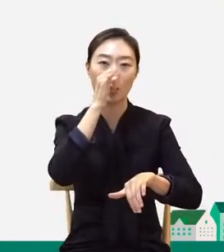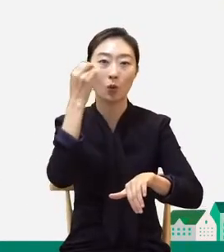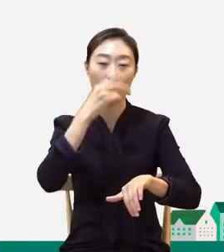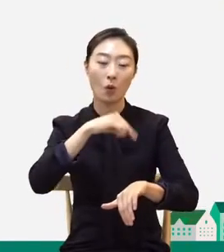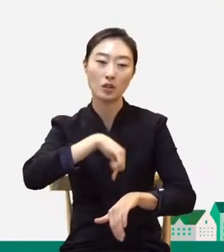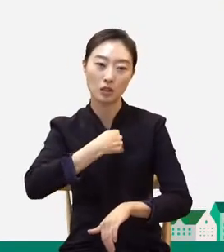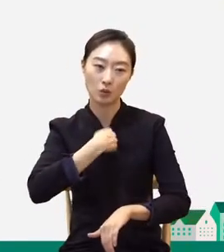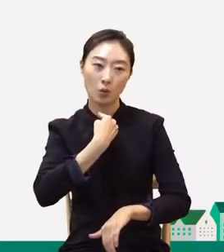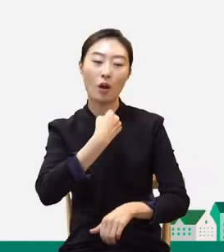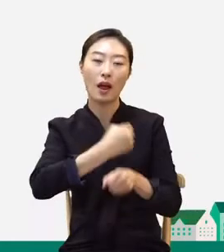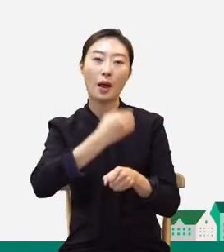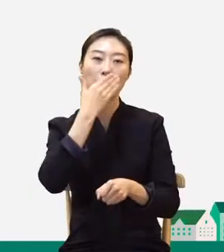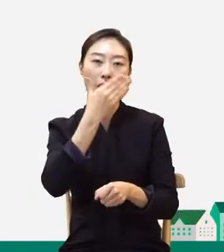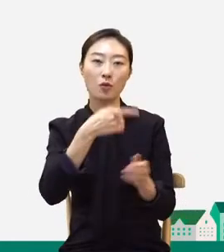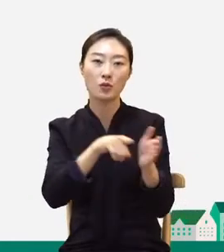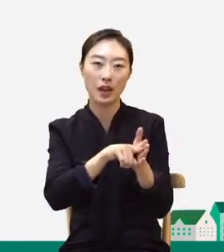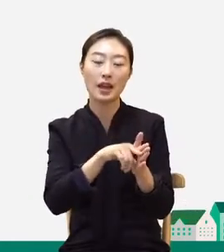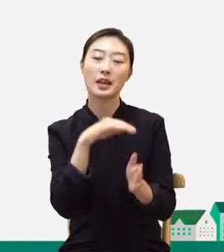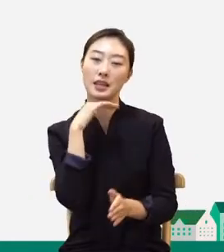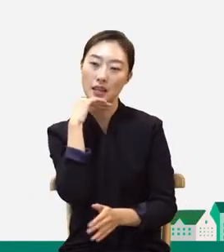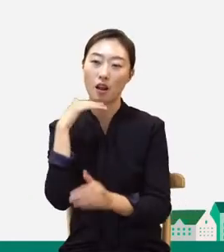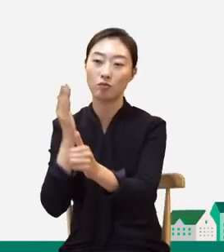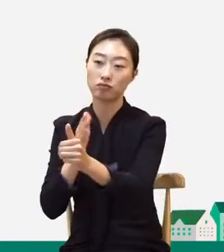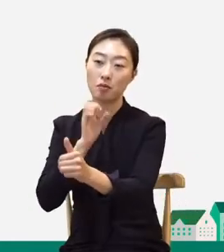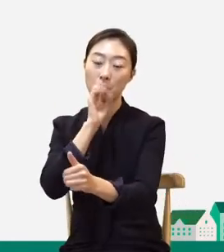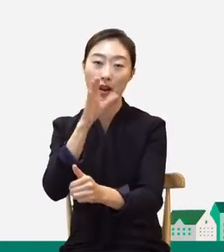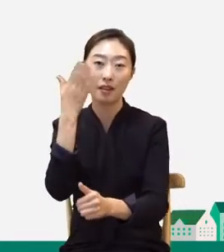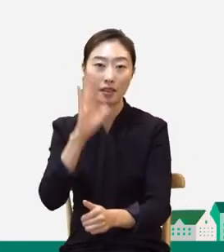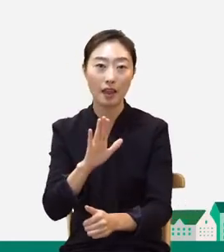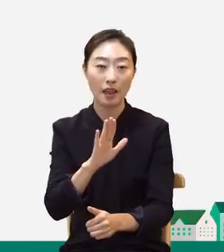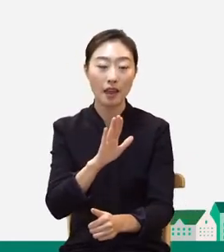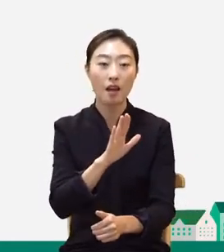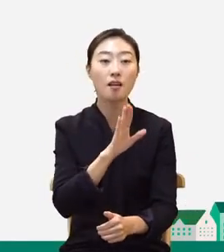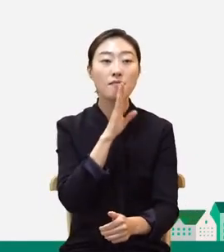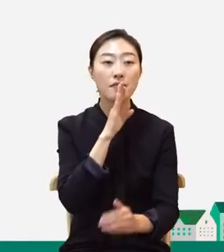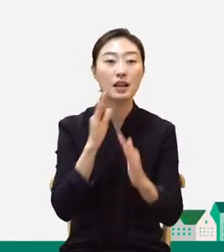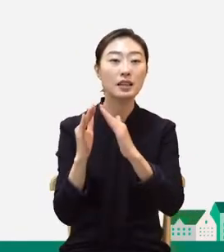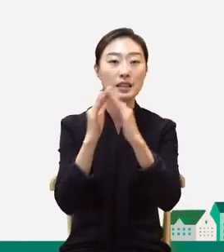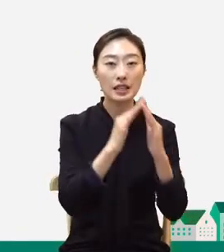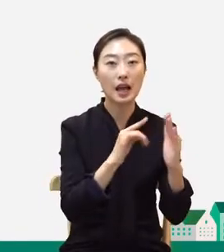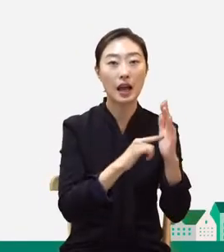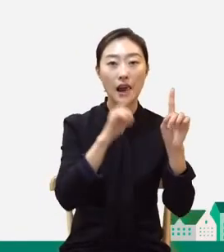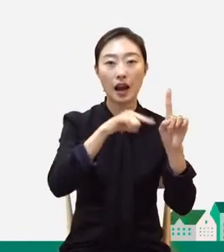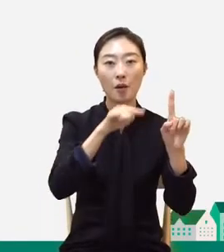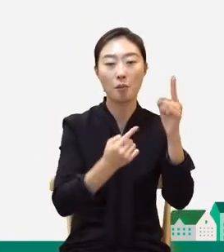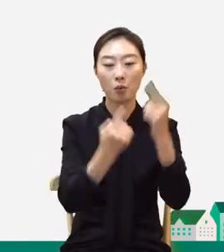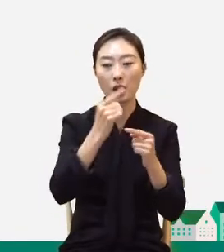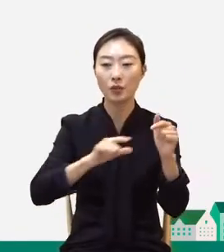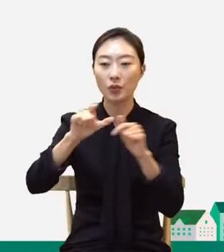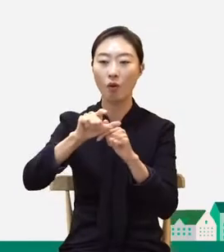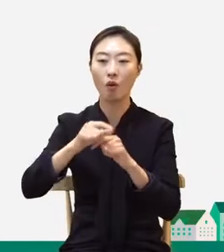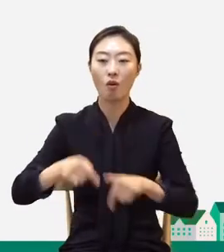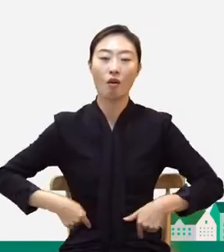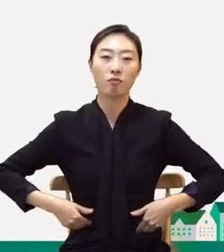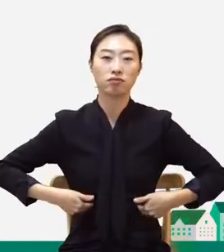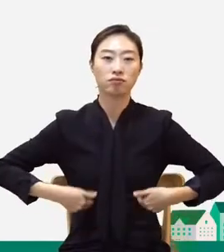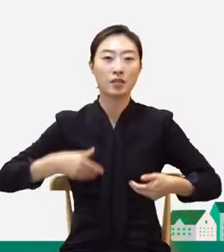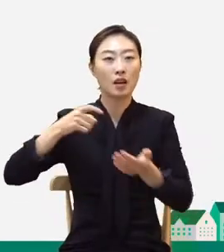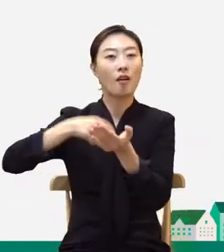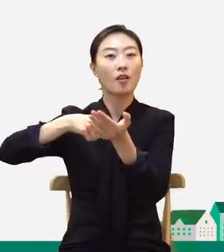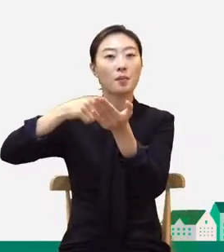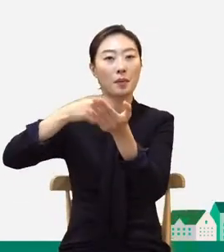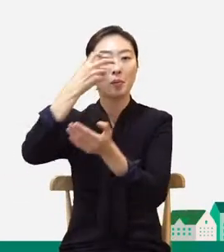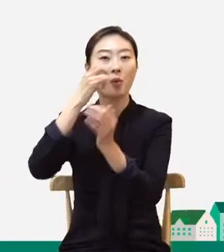대해서도 안내를 해드렸지만 대상자보다도 더 조급해하시고 성급한 결론을 내리려고 하는 보호자분들도